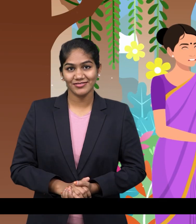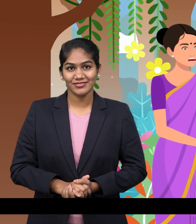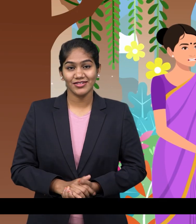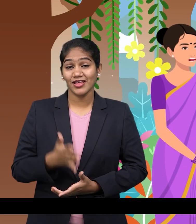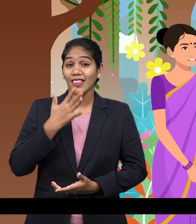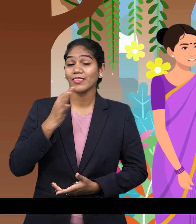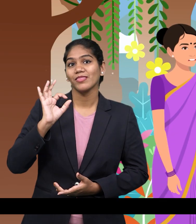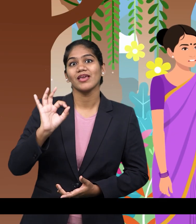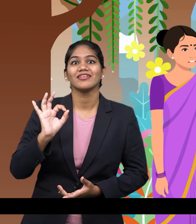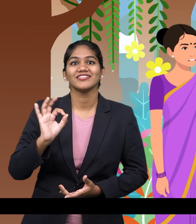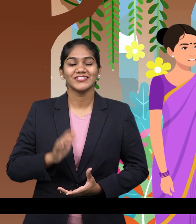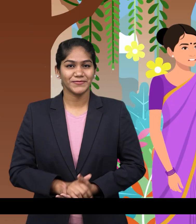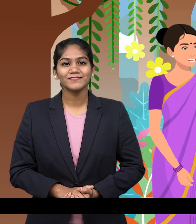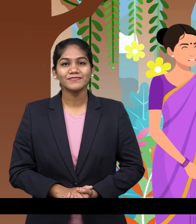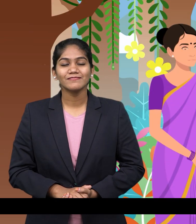स्वाद,